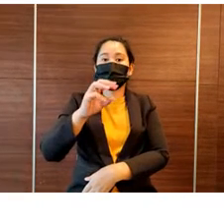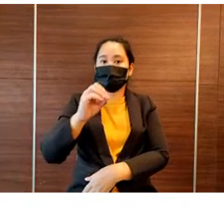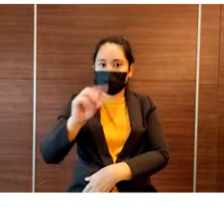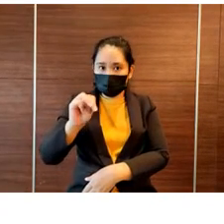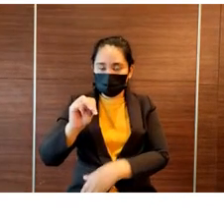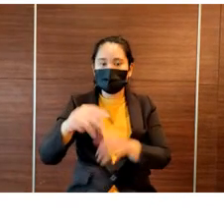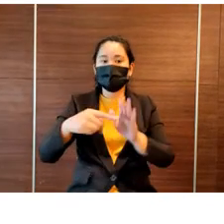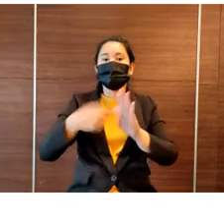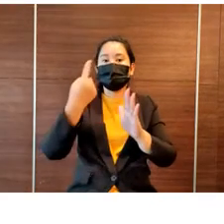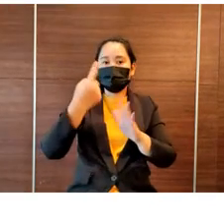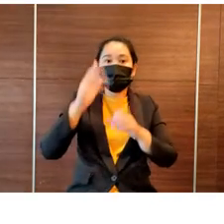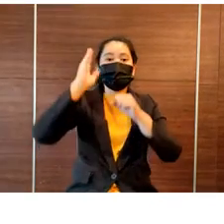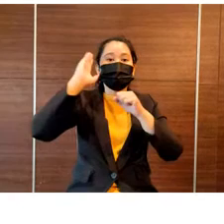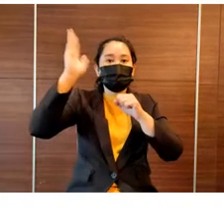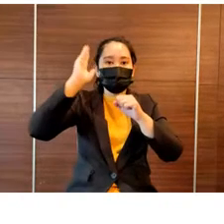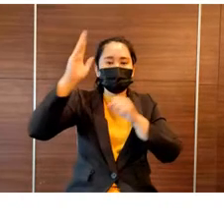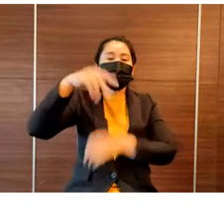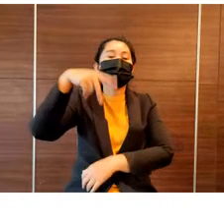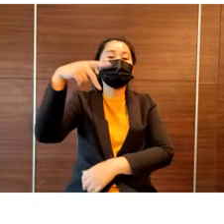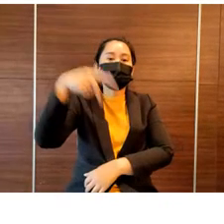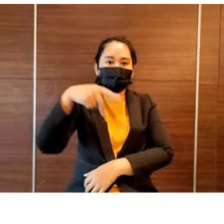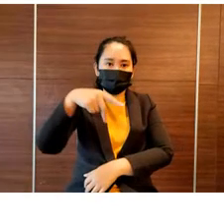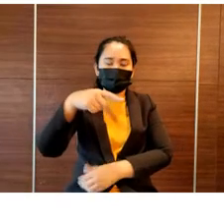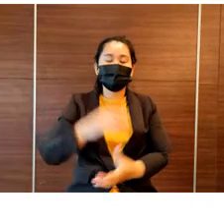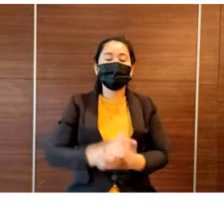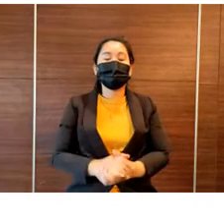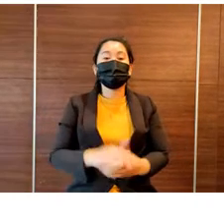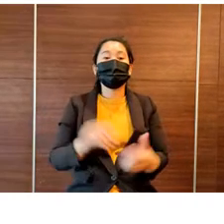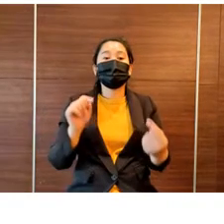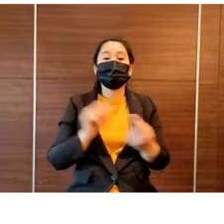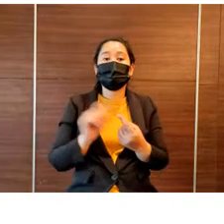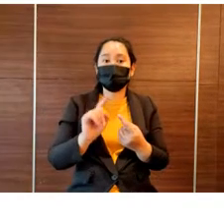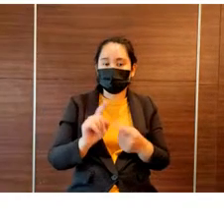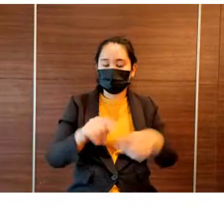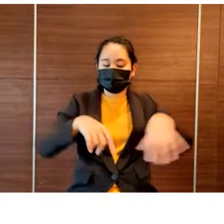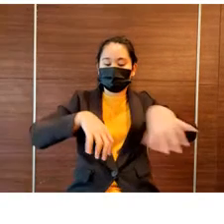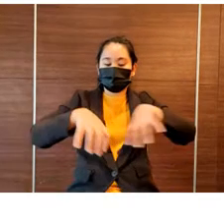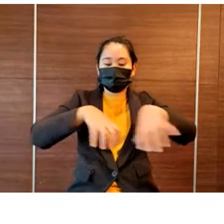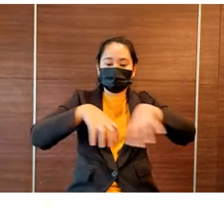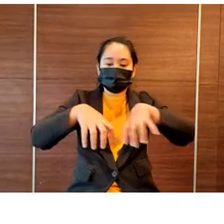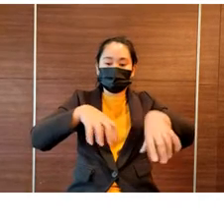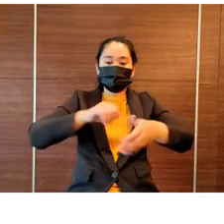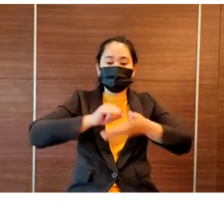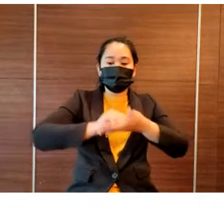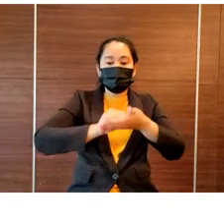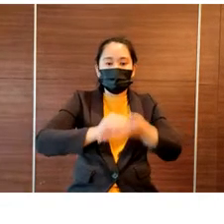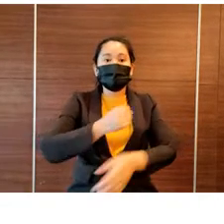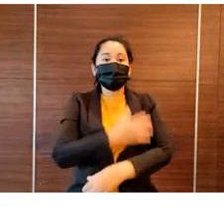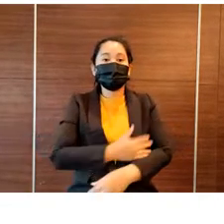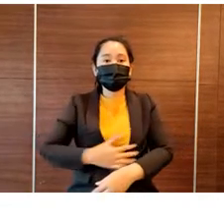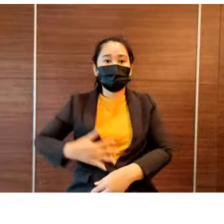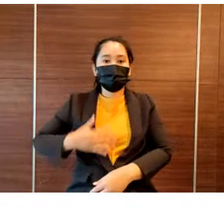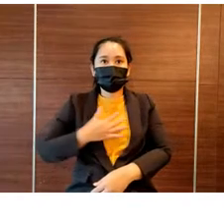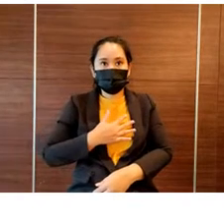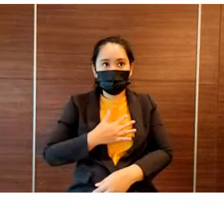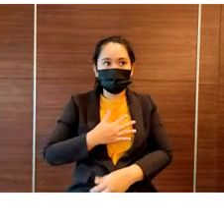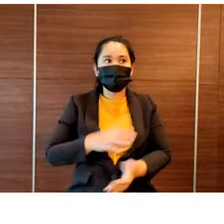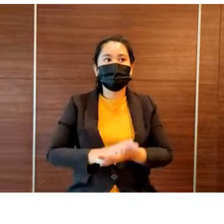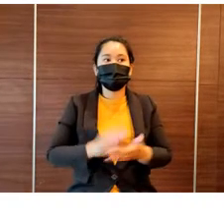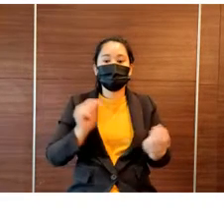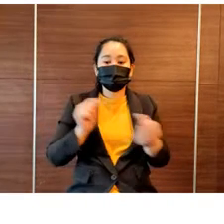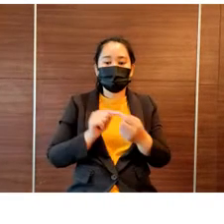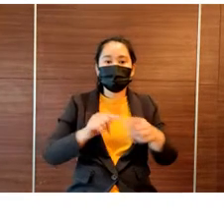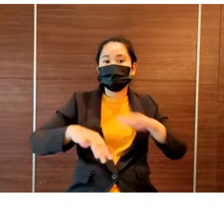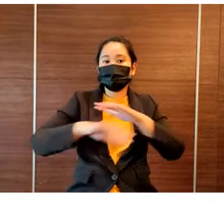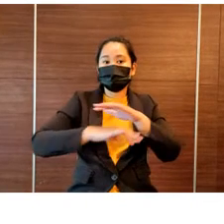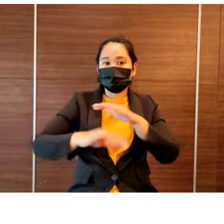เป็นการบรรยายพิเศษค่ะจากการเรื่องของการจัดระบบบริการสุขภาพที่อยู่บนพื้นฐานของความเคาร